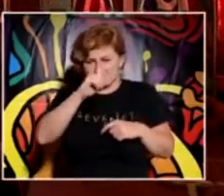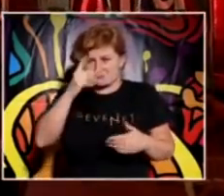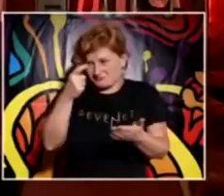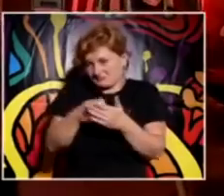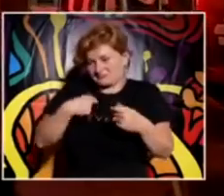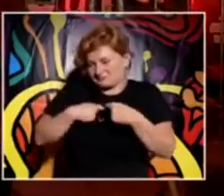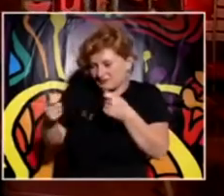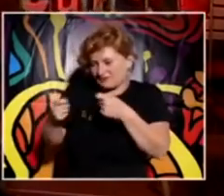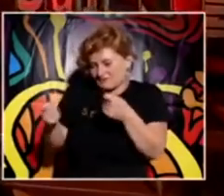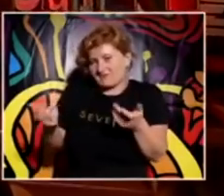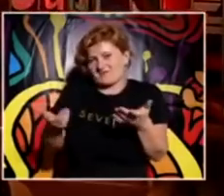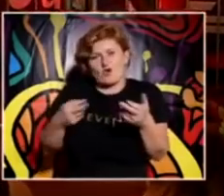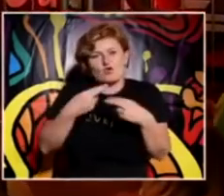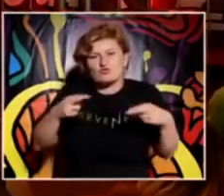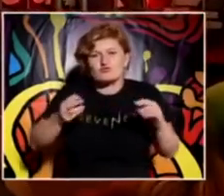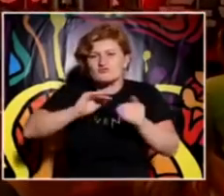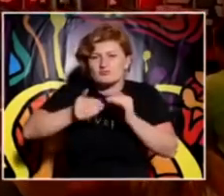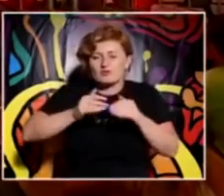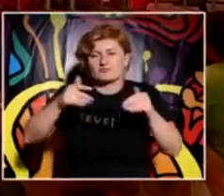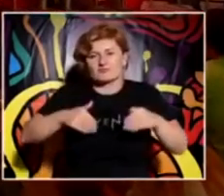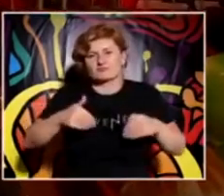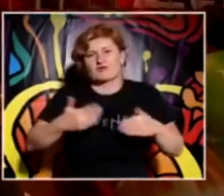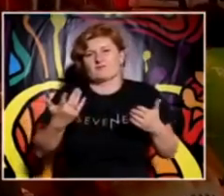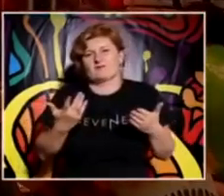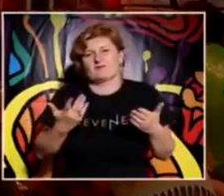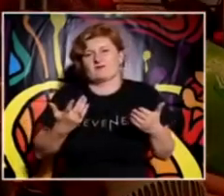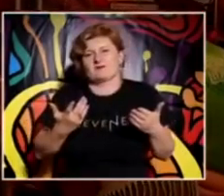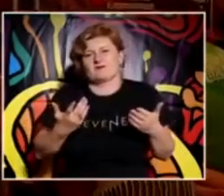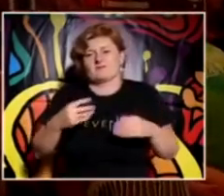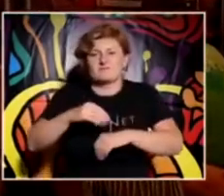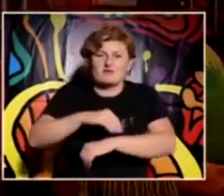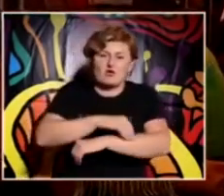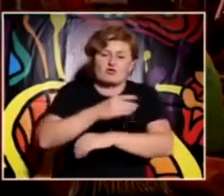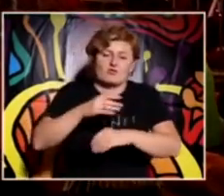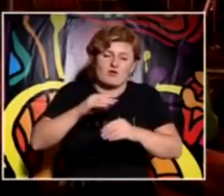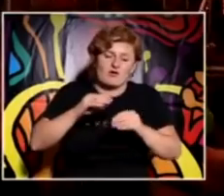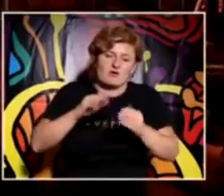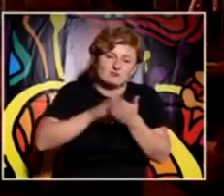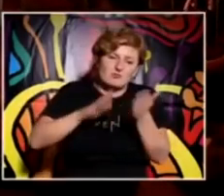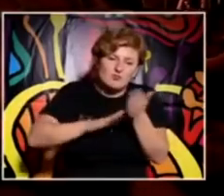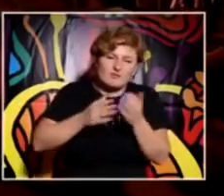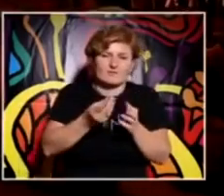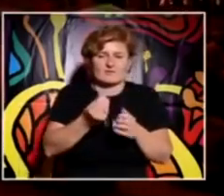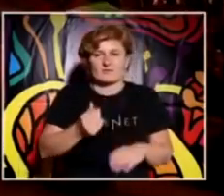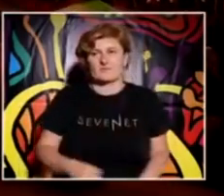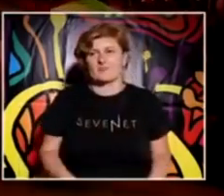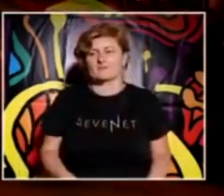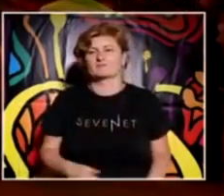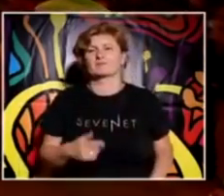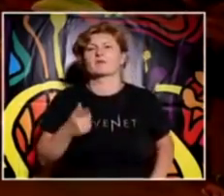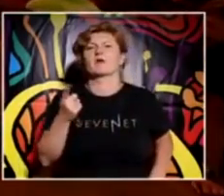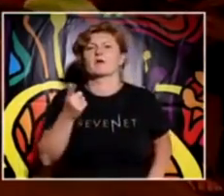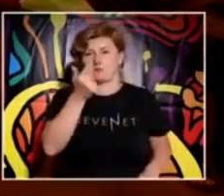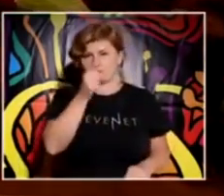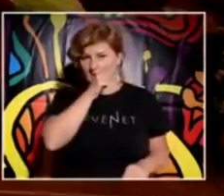można naprawdę w różny sposób sobie właśnie tą różną metodą odłożyć pieniądze. Czy to jest tajemnica, ile kosztowała was